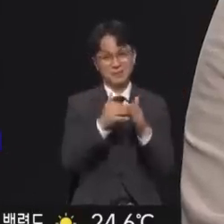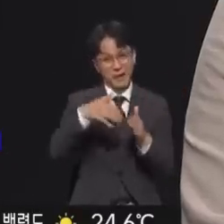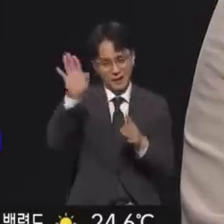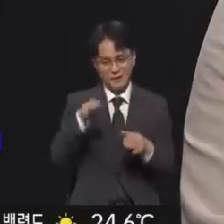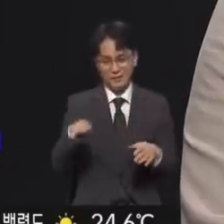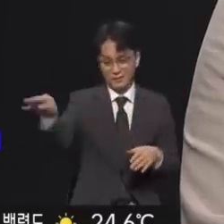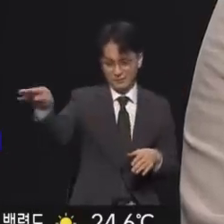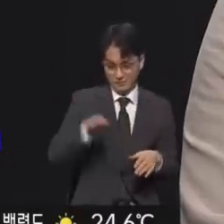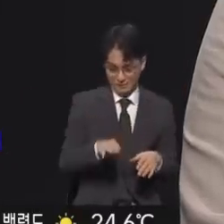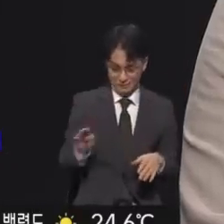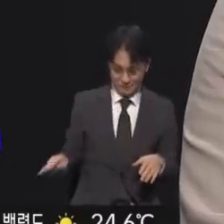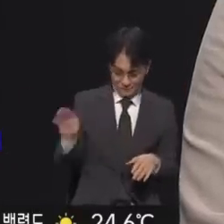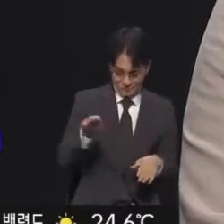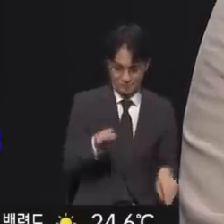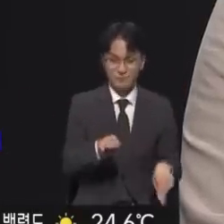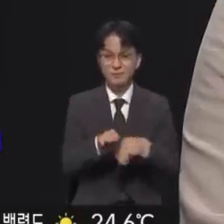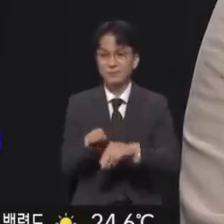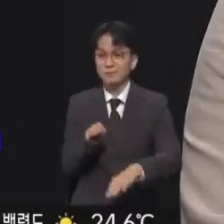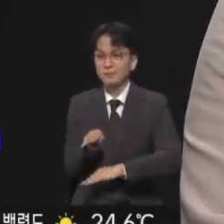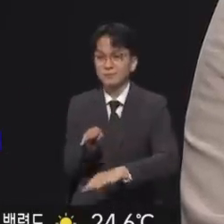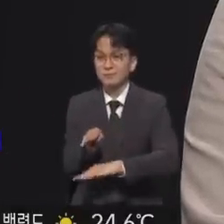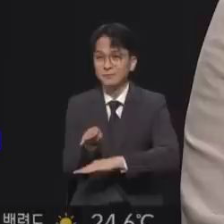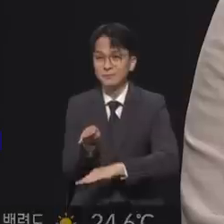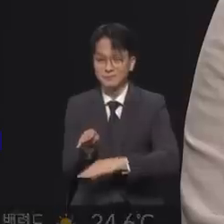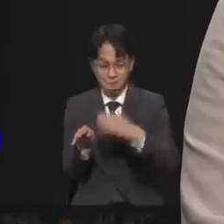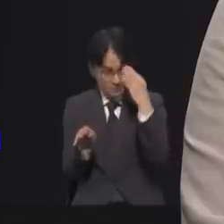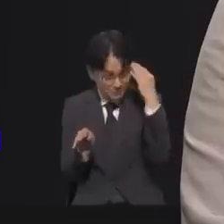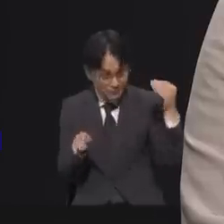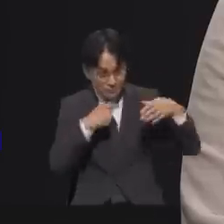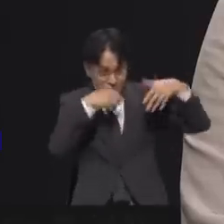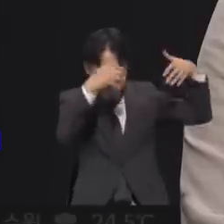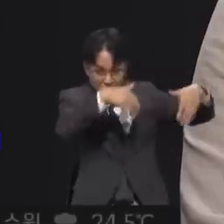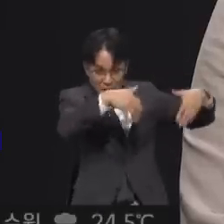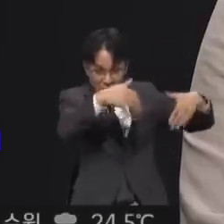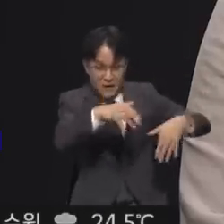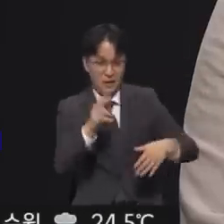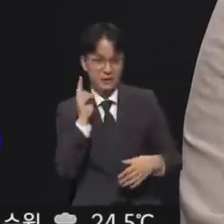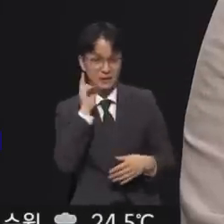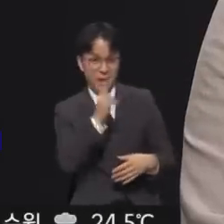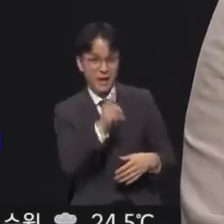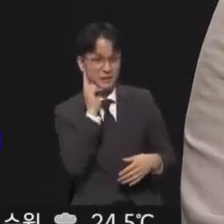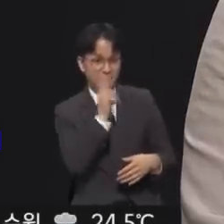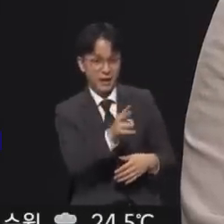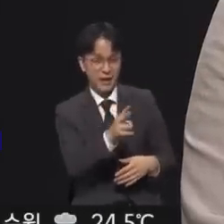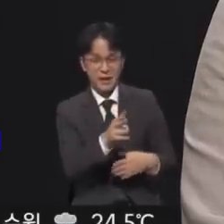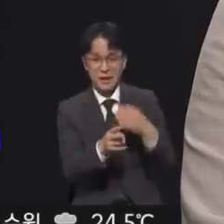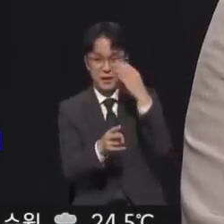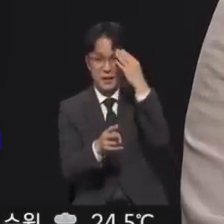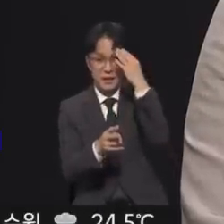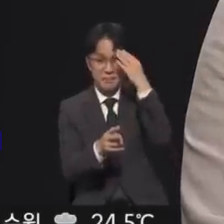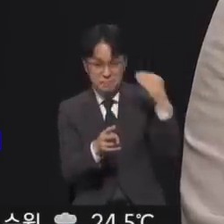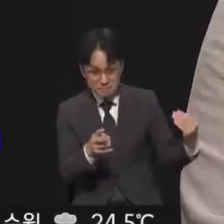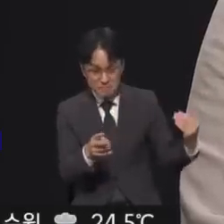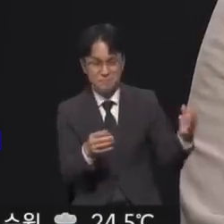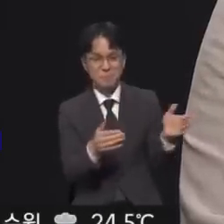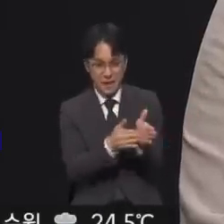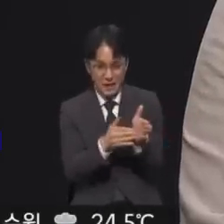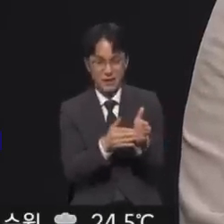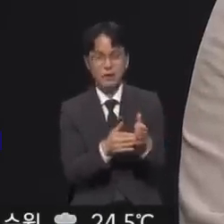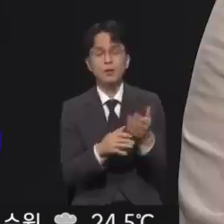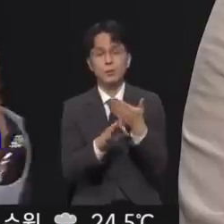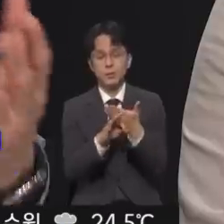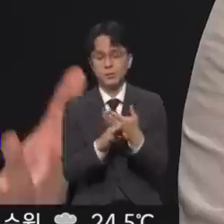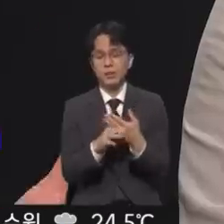관계자들이 나 대통령이 관계자나 또 모시는 부족시 관계자들이 들어가기 힘듭니다 라고 이야기를 할 수 있어요 그러나 그럴 때